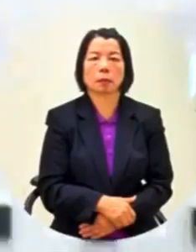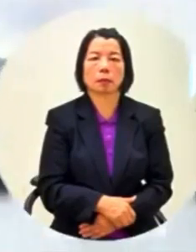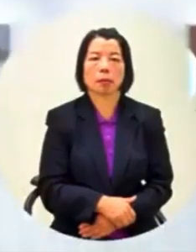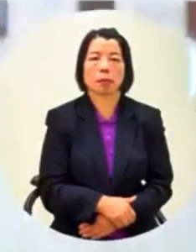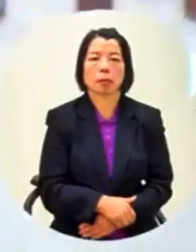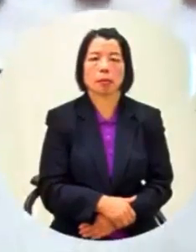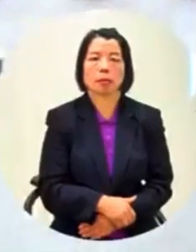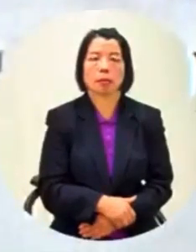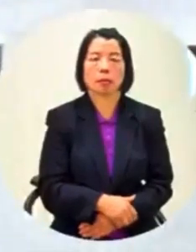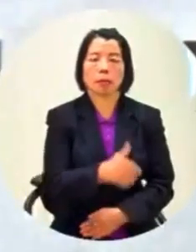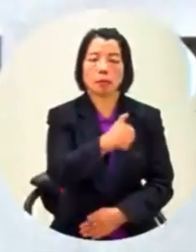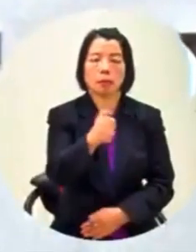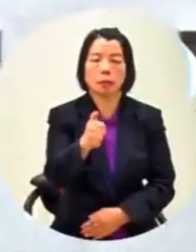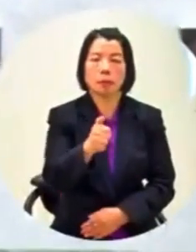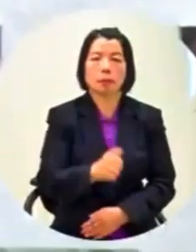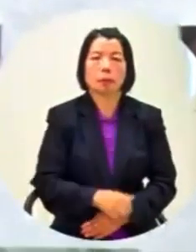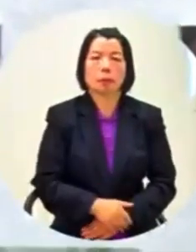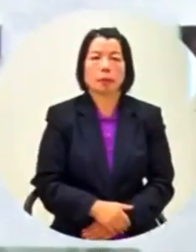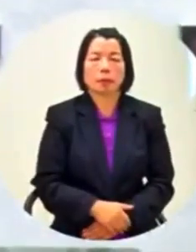谢谢，